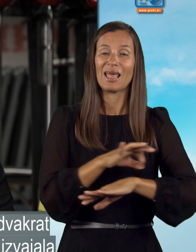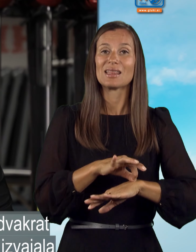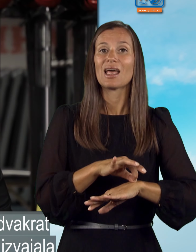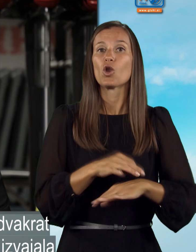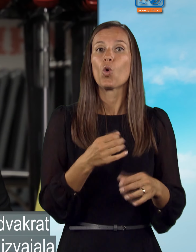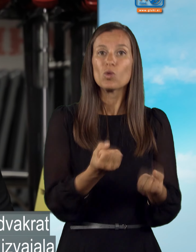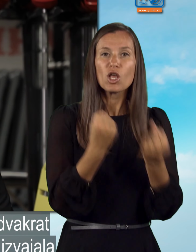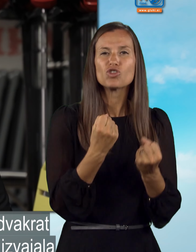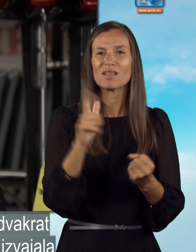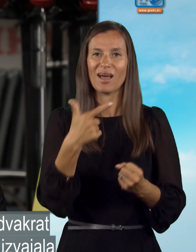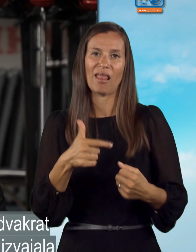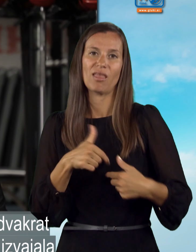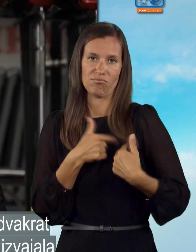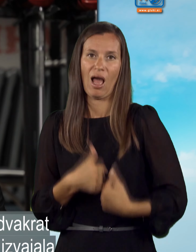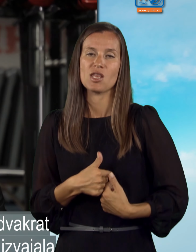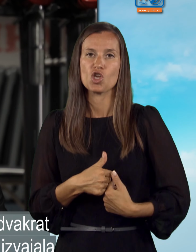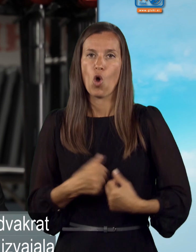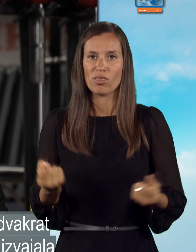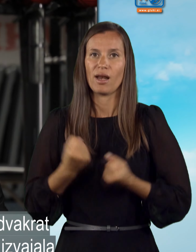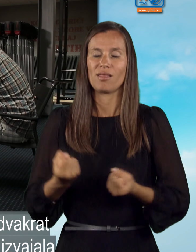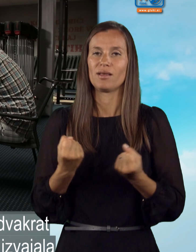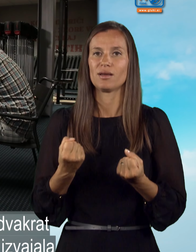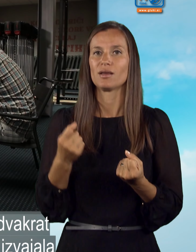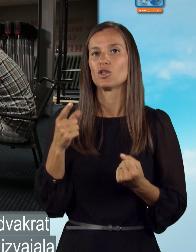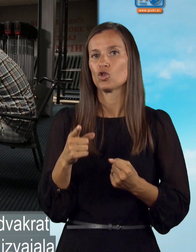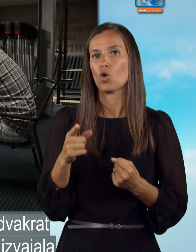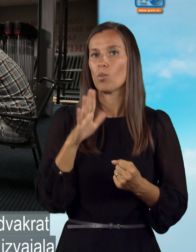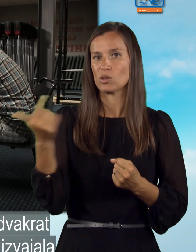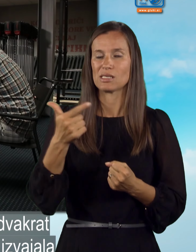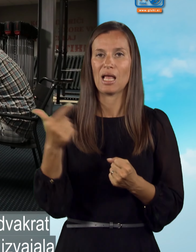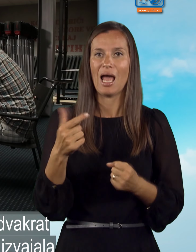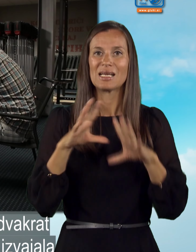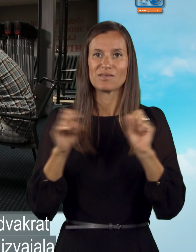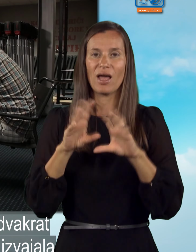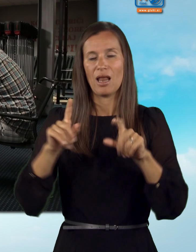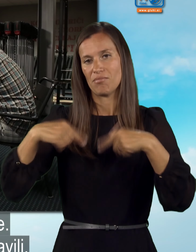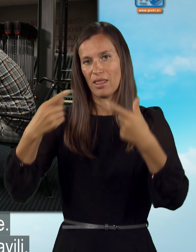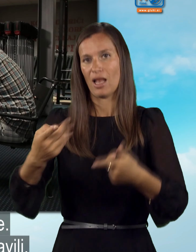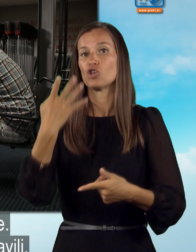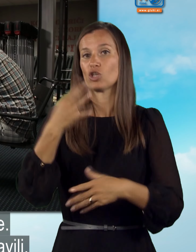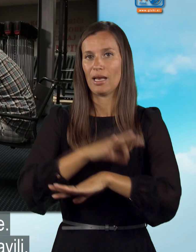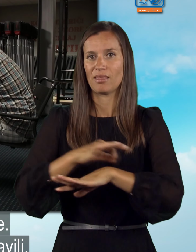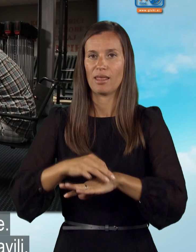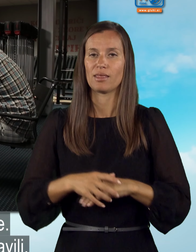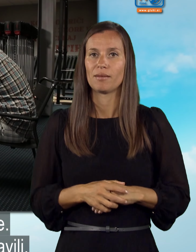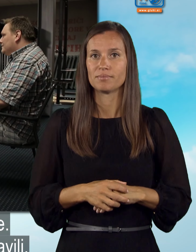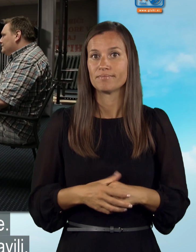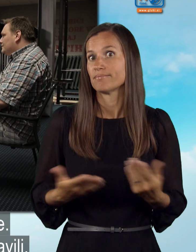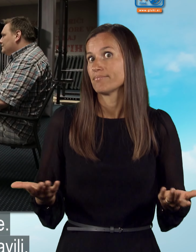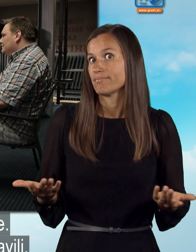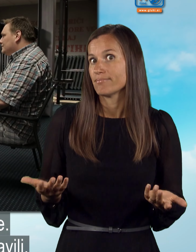2-krat na teden uteži, 2-krat kardio trening. In to recimo boste izvajala nadaljnje 4